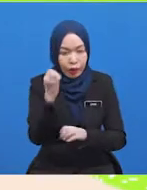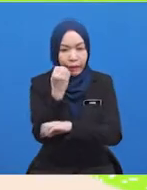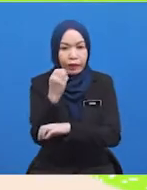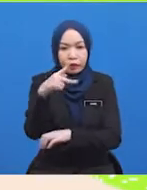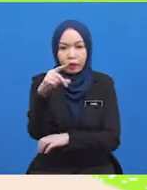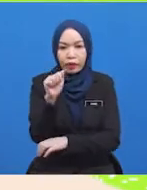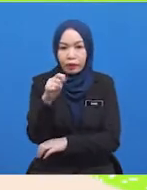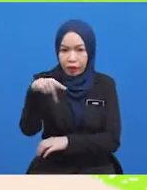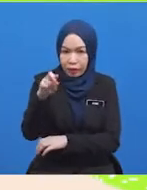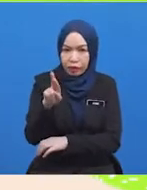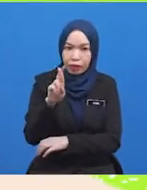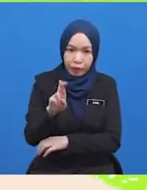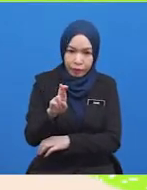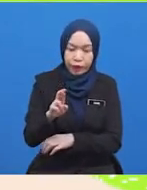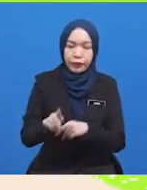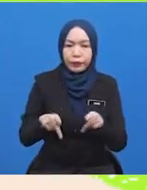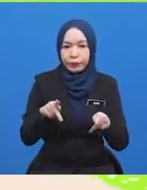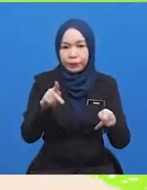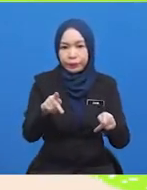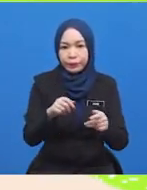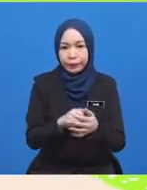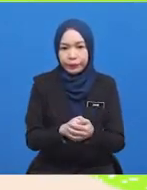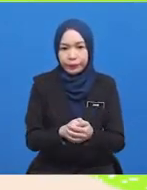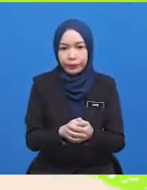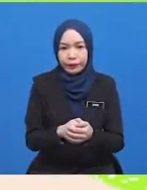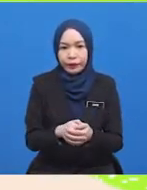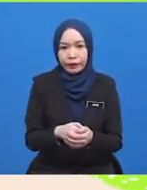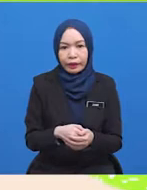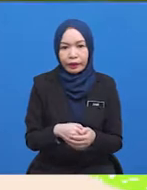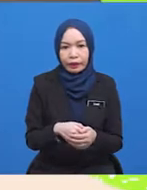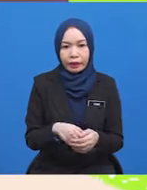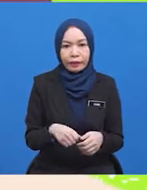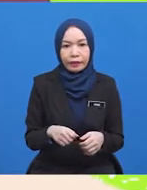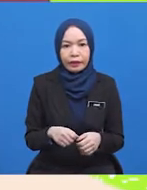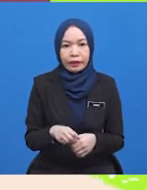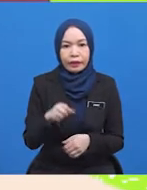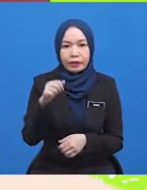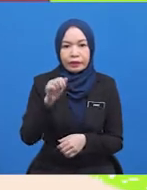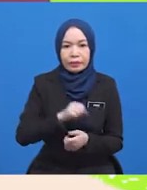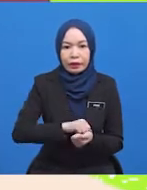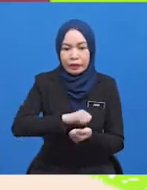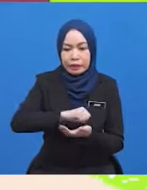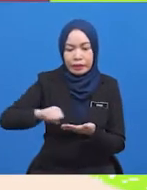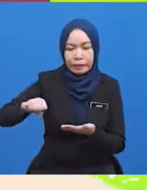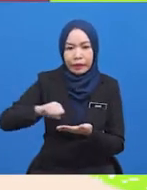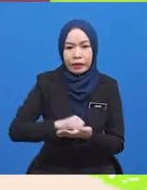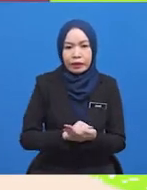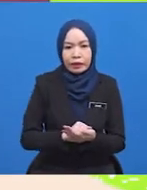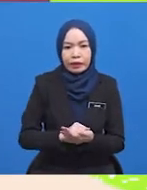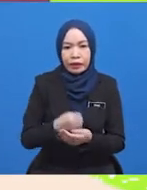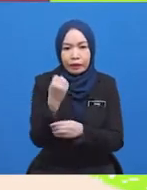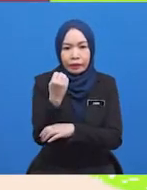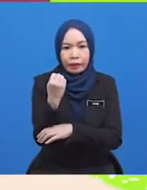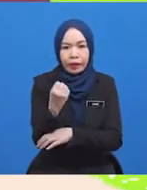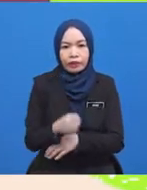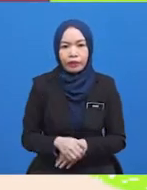enapan yang kedua ialah proses penyeminan. Proses penyeminan berlaku apabila